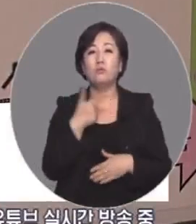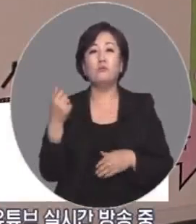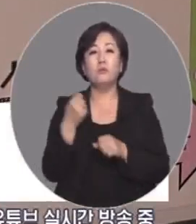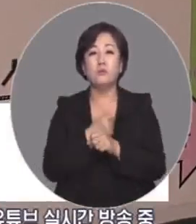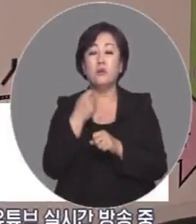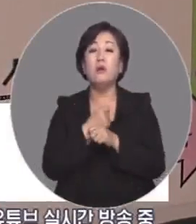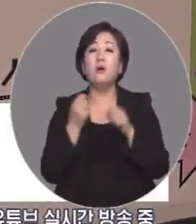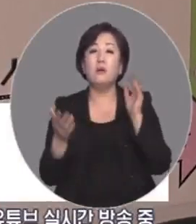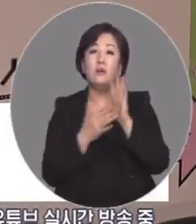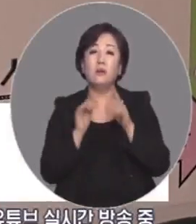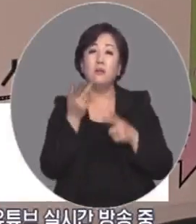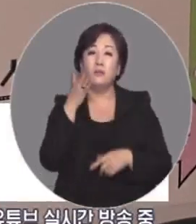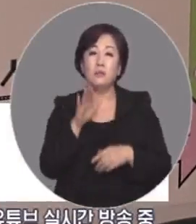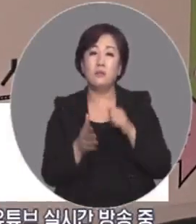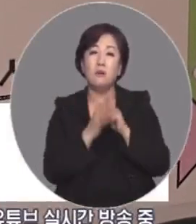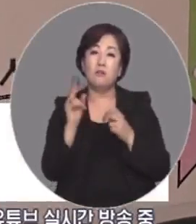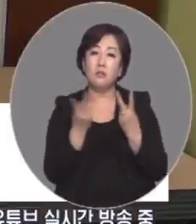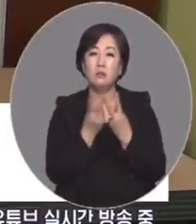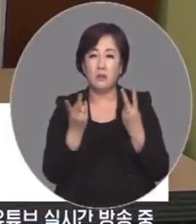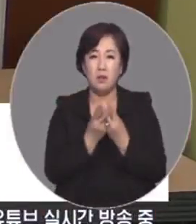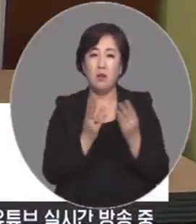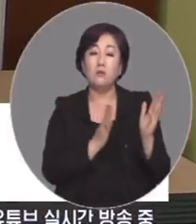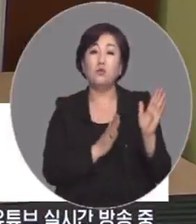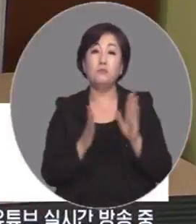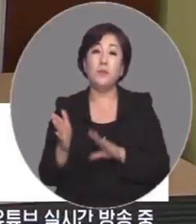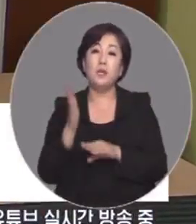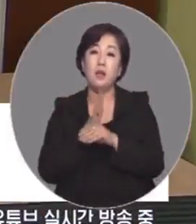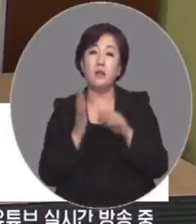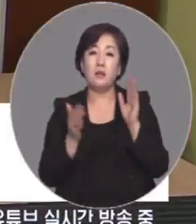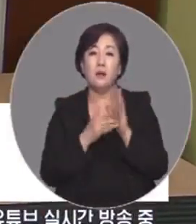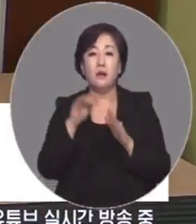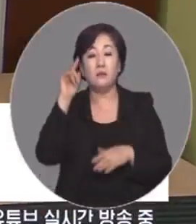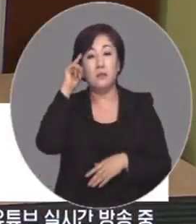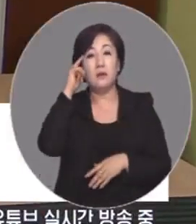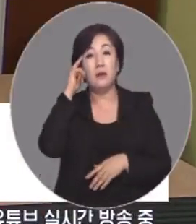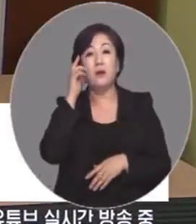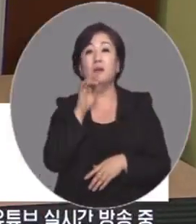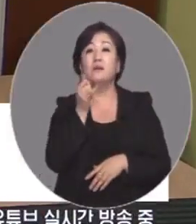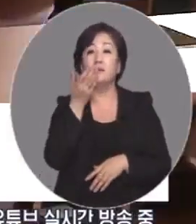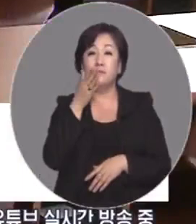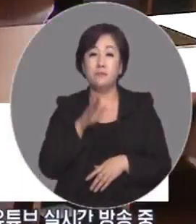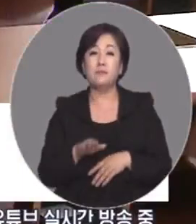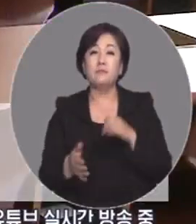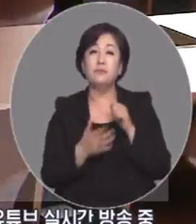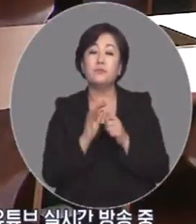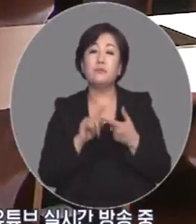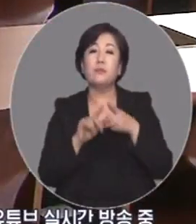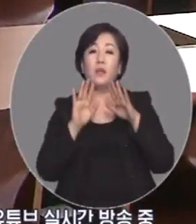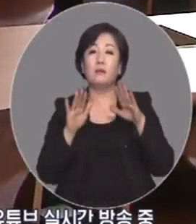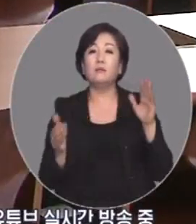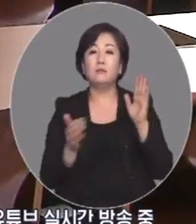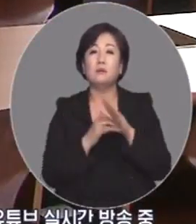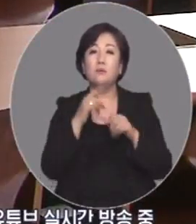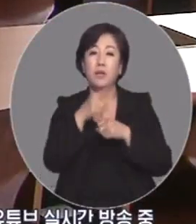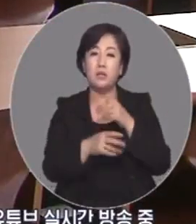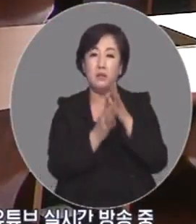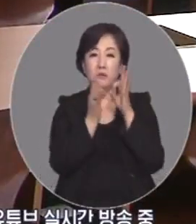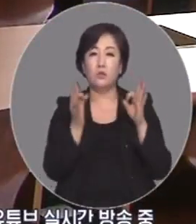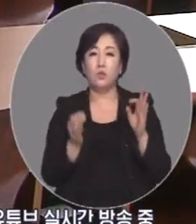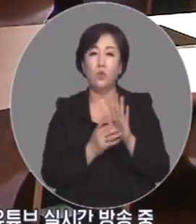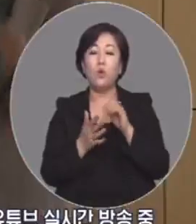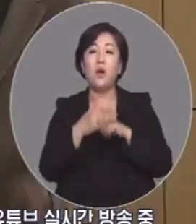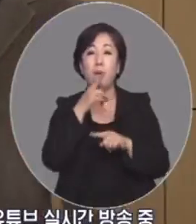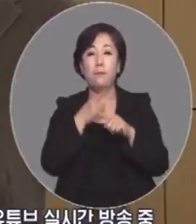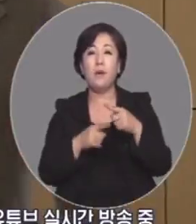뭘 해야 하나 또는 어떻게 하지? 그런 생각이 안 들었다면 거짓말이겠죠. 지난 1년간 수업의